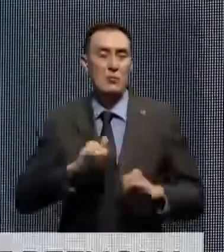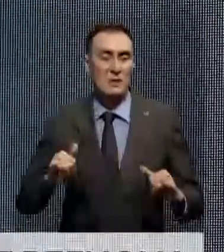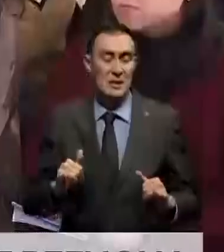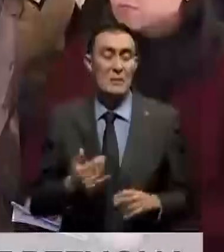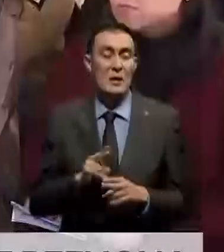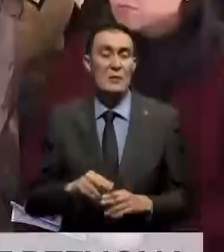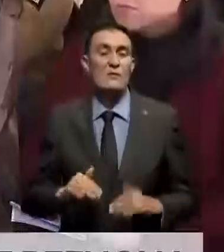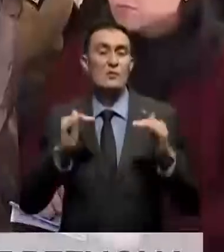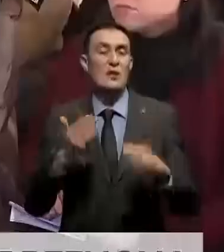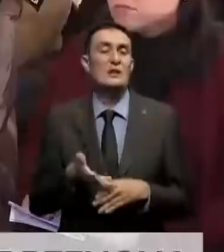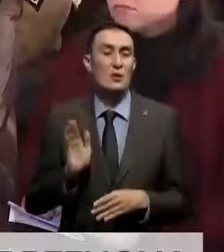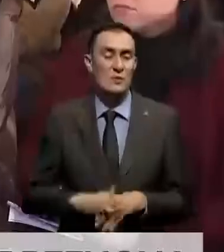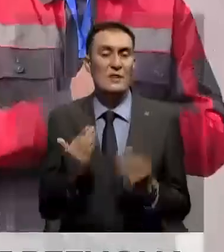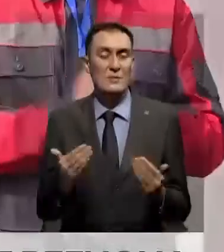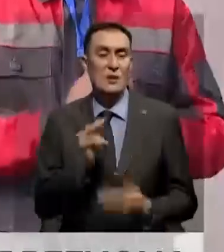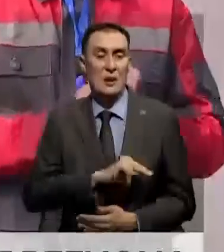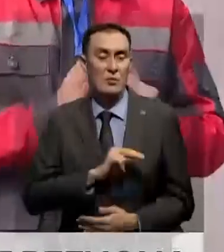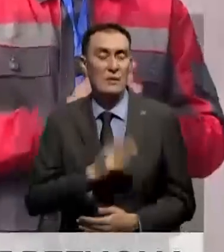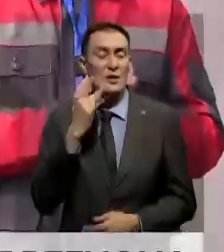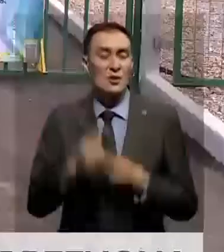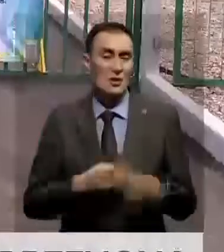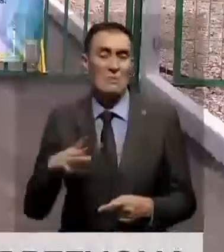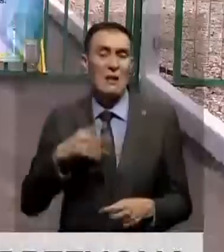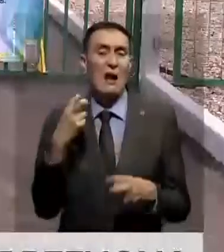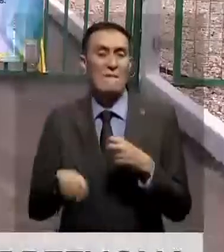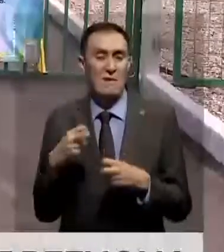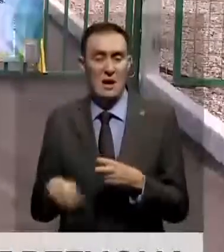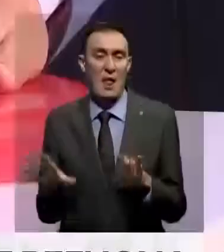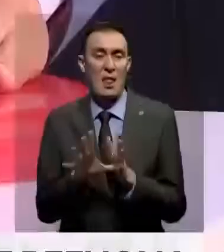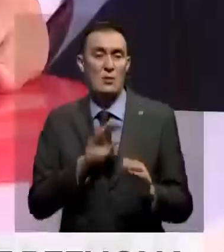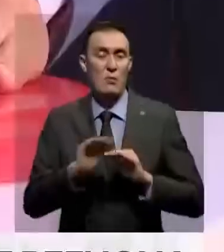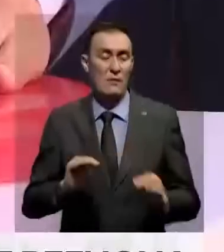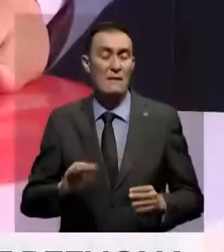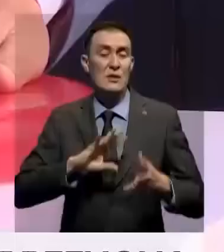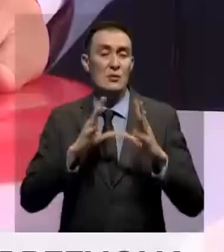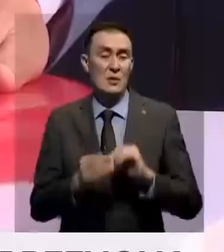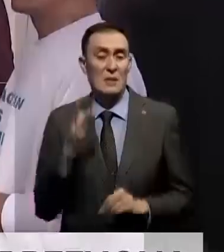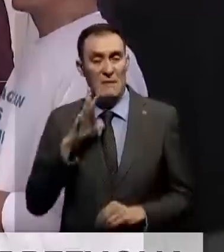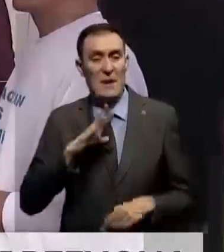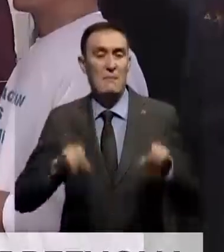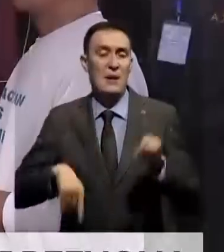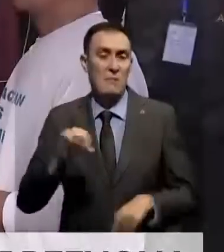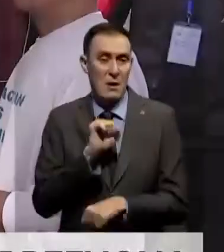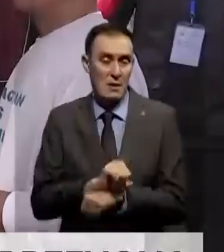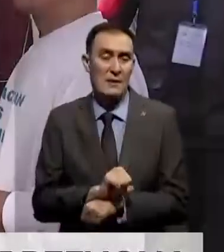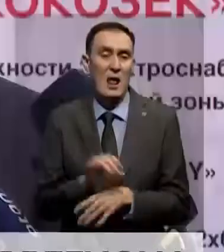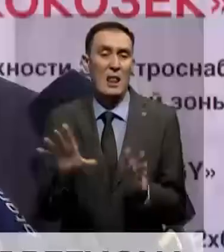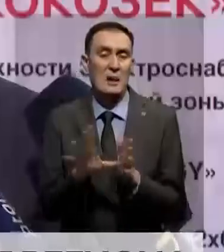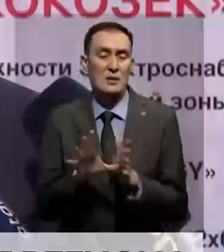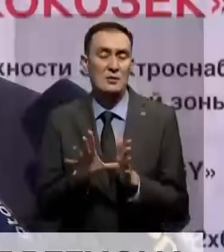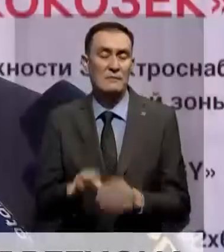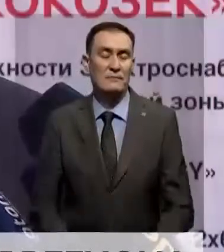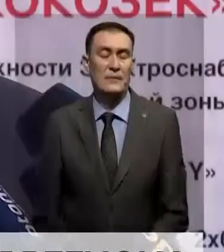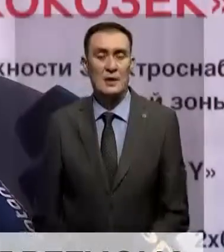тому же высокая загруженность имеющихся подстанций часто приводила к авариям электрооборудования. В результате случались перебои в электроснабжении.